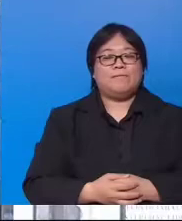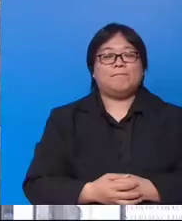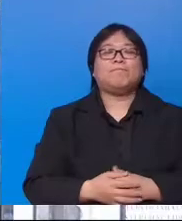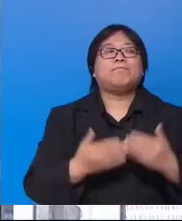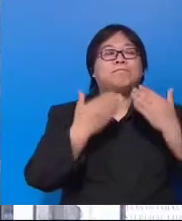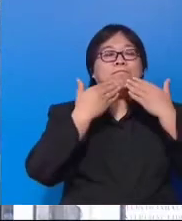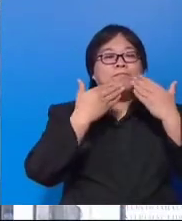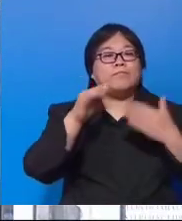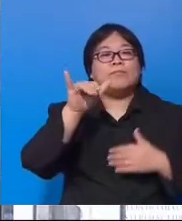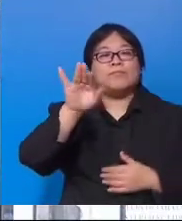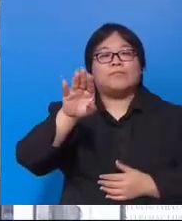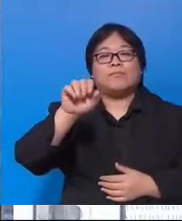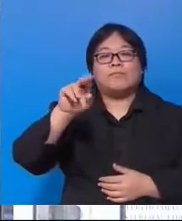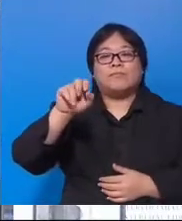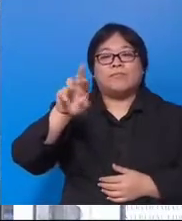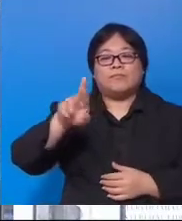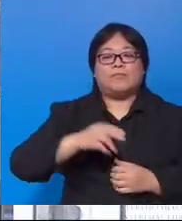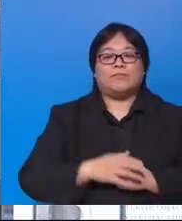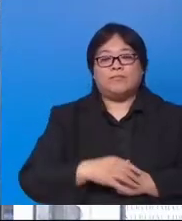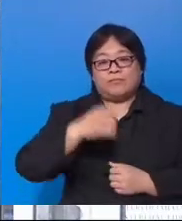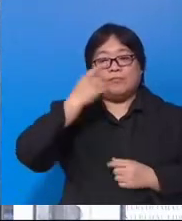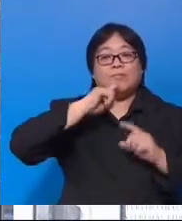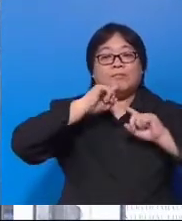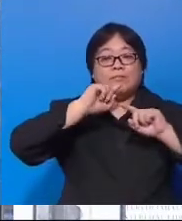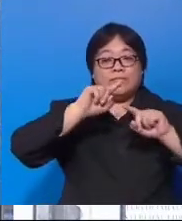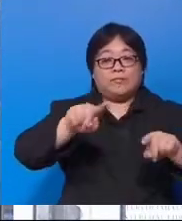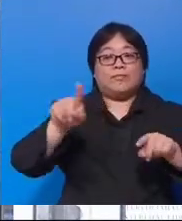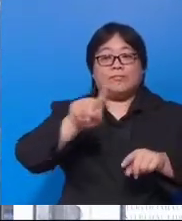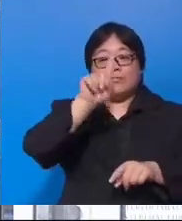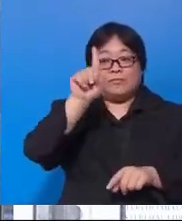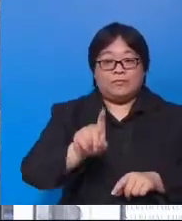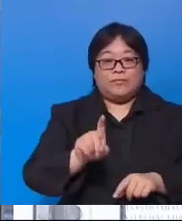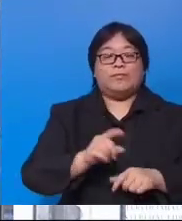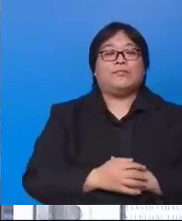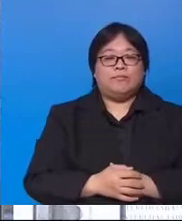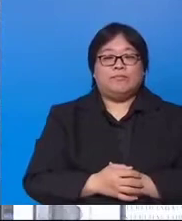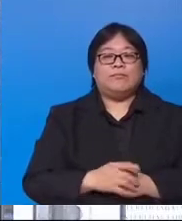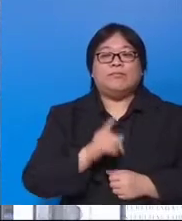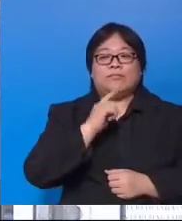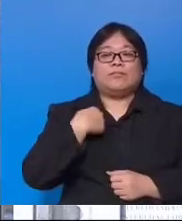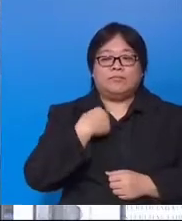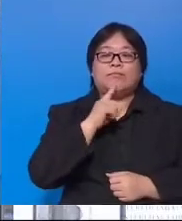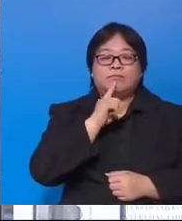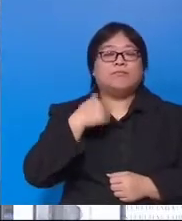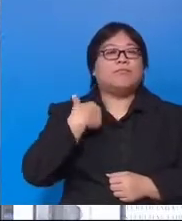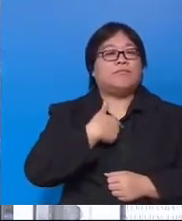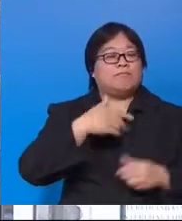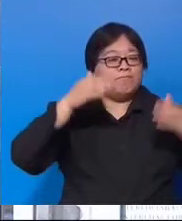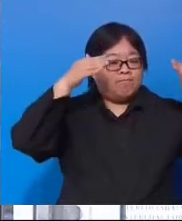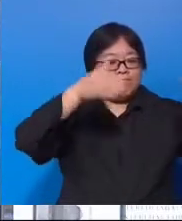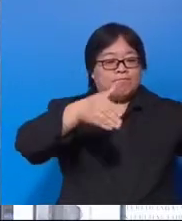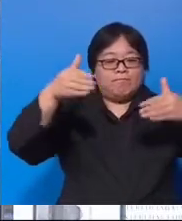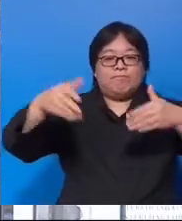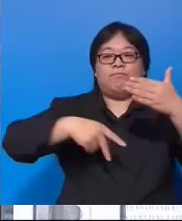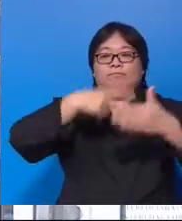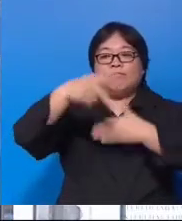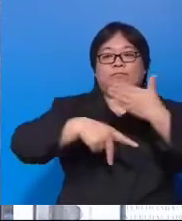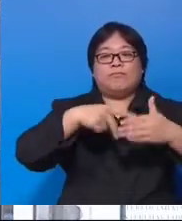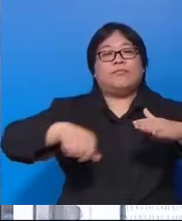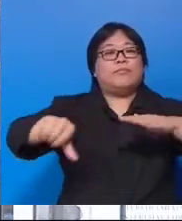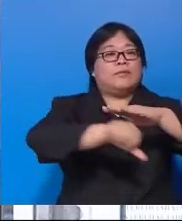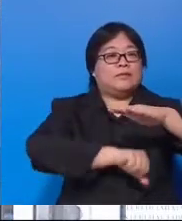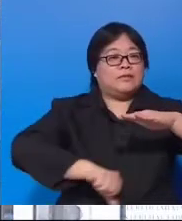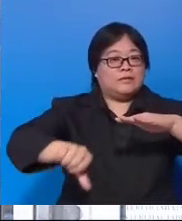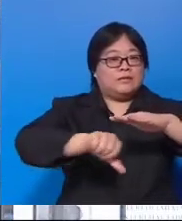Terima kasih Muhammad Senator. Untuk menjawab persoalan yang dibangkitkan, kita memang memberi tumpuan khusus kepada program-program